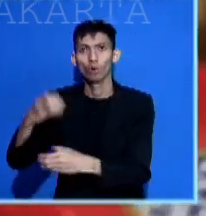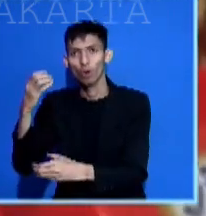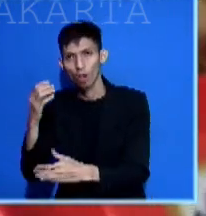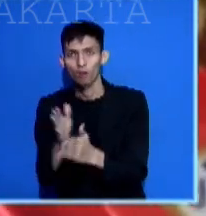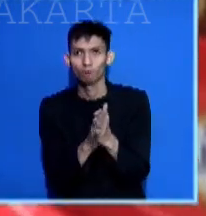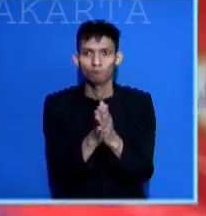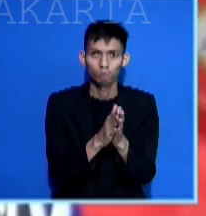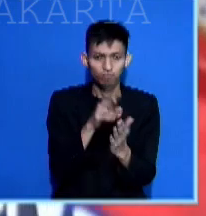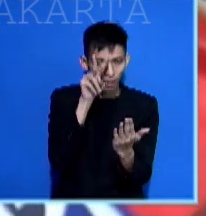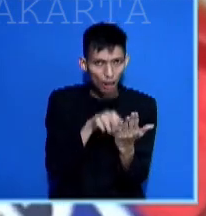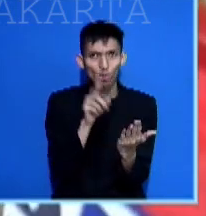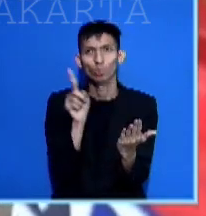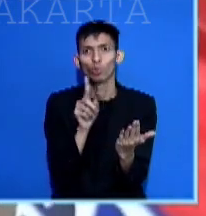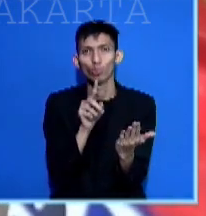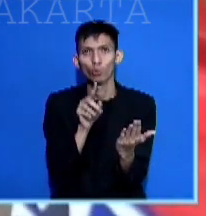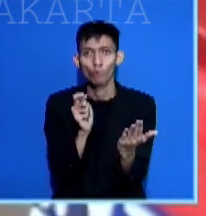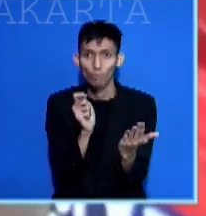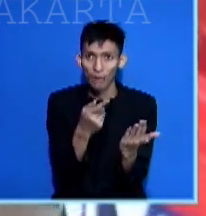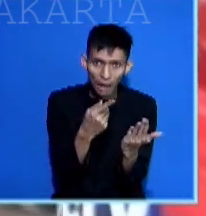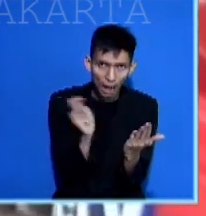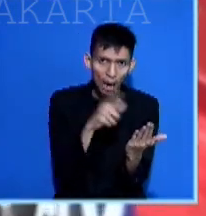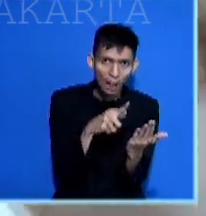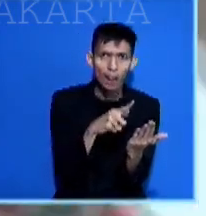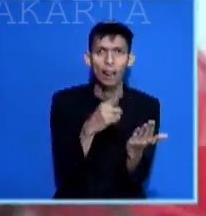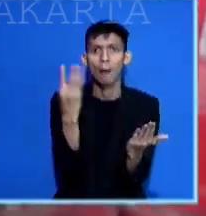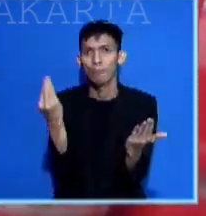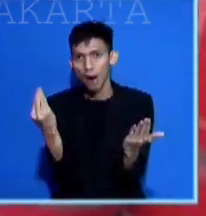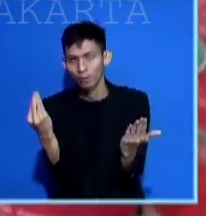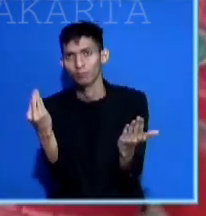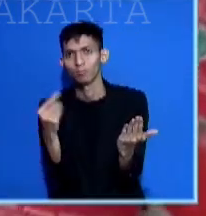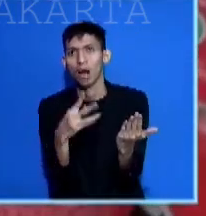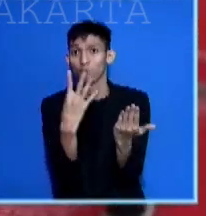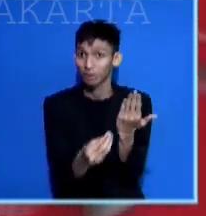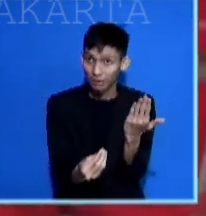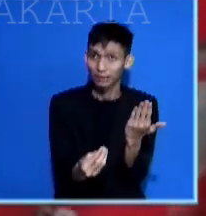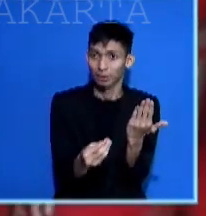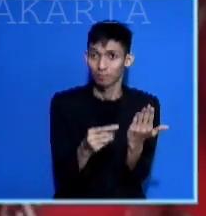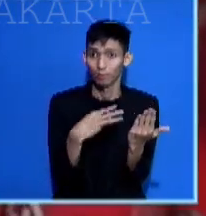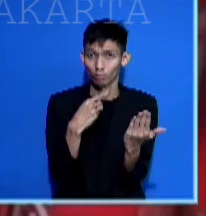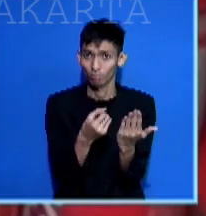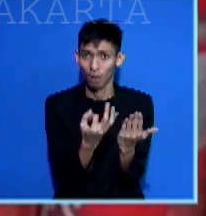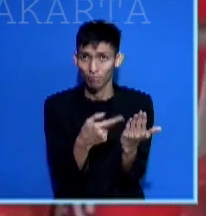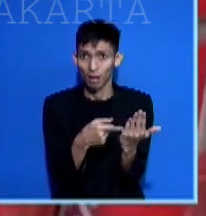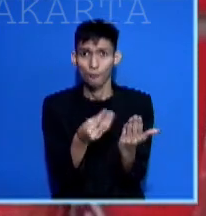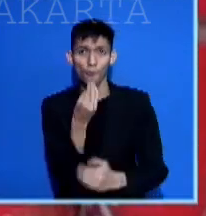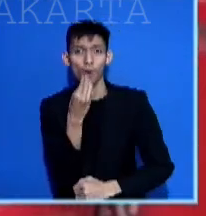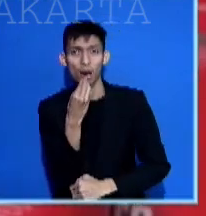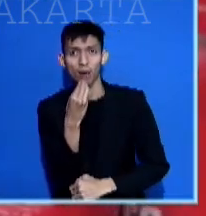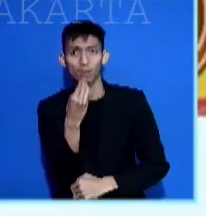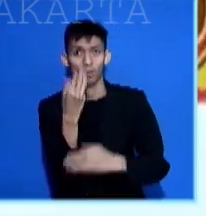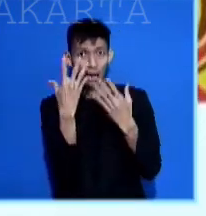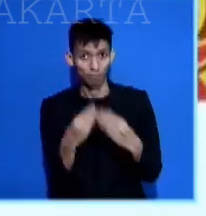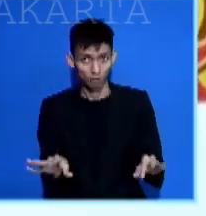diperiksa mulai dari kemasan dan tanggal kadaluarsa. Dari pemeriksaan ini, petugas menemukan beberapa di antaranya makanan yang hampir